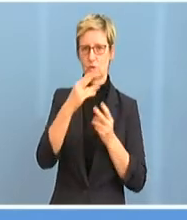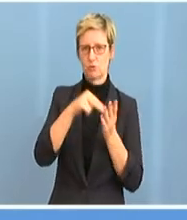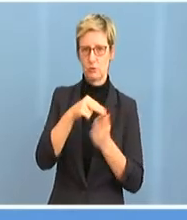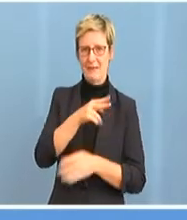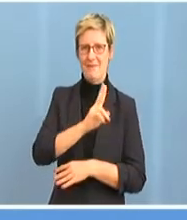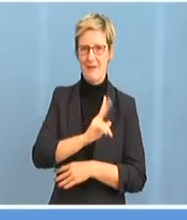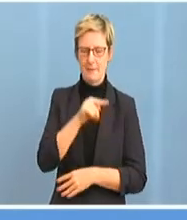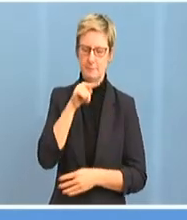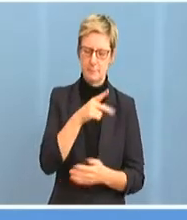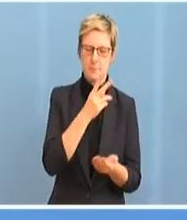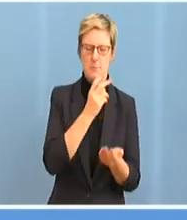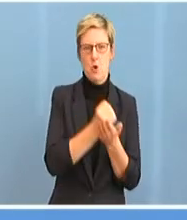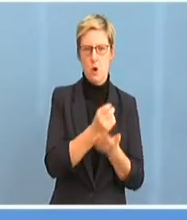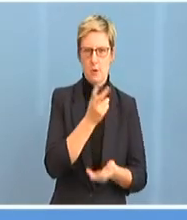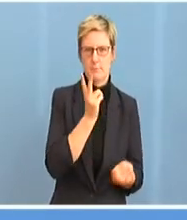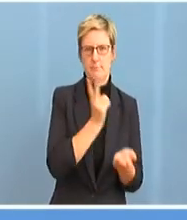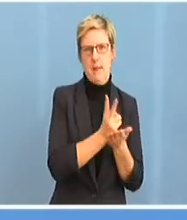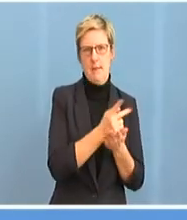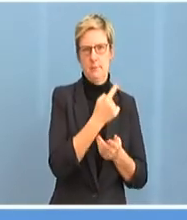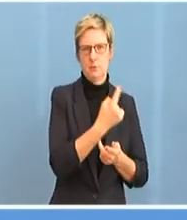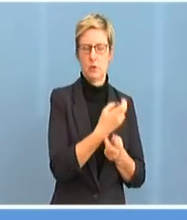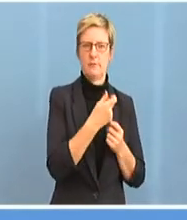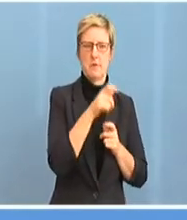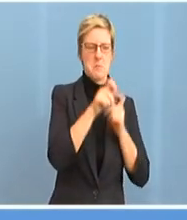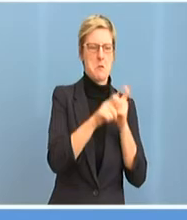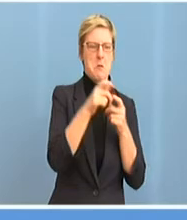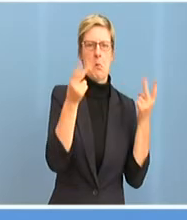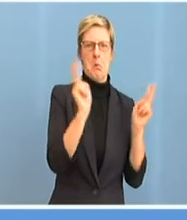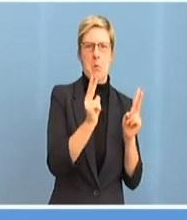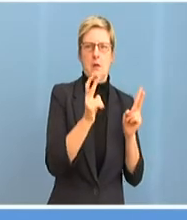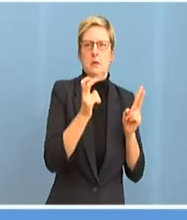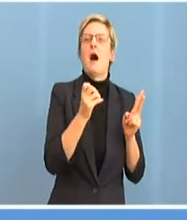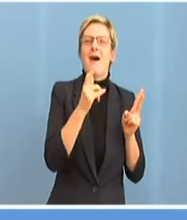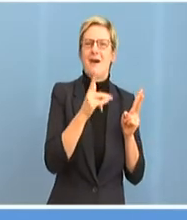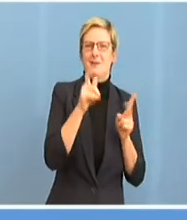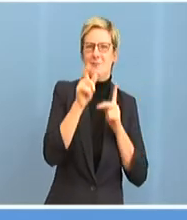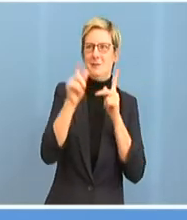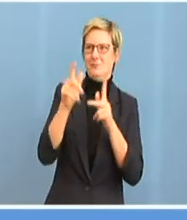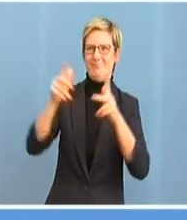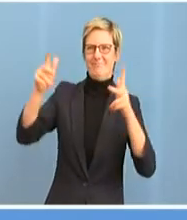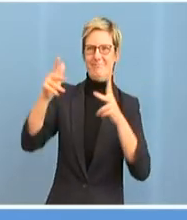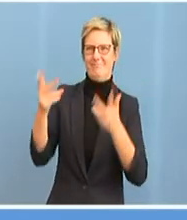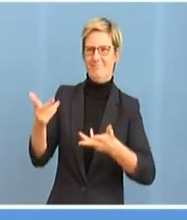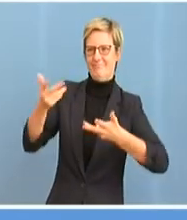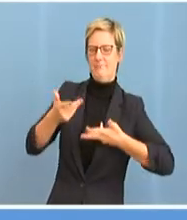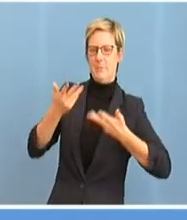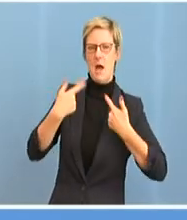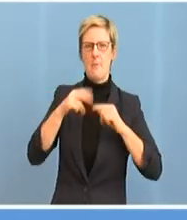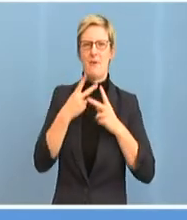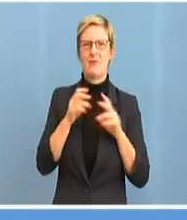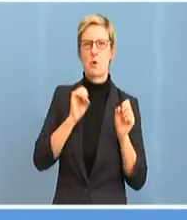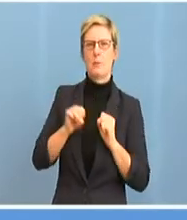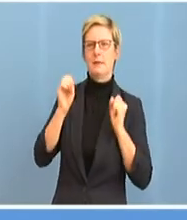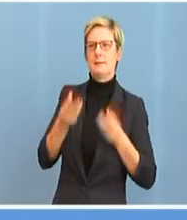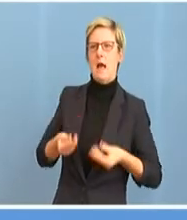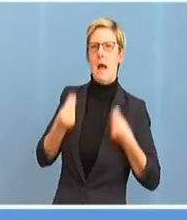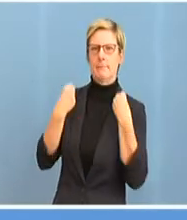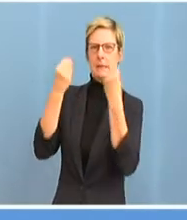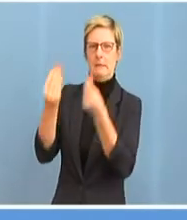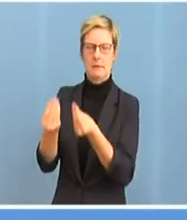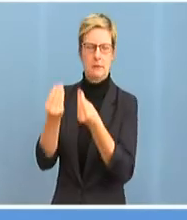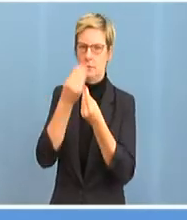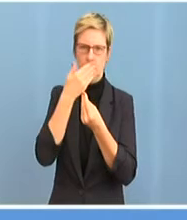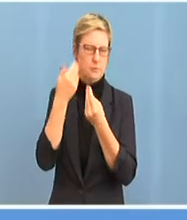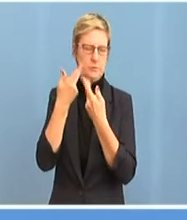heißt also, sie vergrößern ihre personelle Kapazität, ohne die hoheitliche Kompetenz an irgendwen abzutreten. Dann